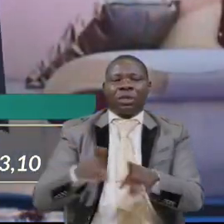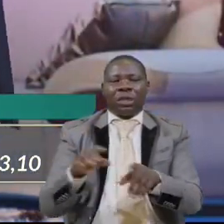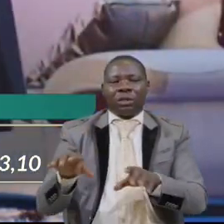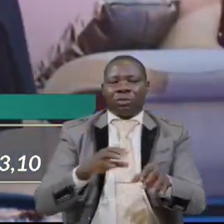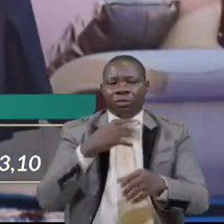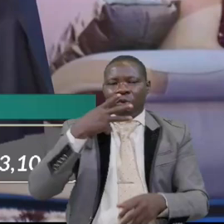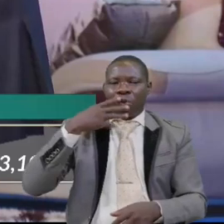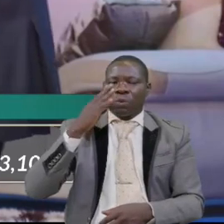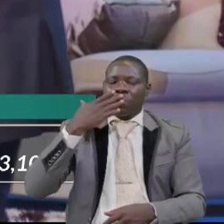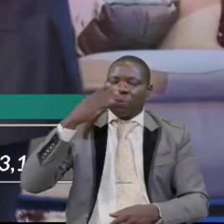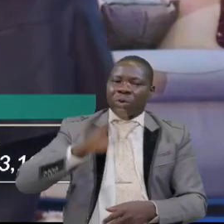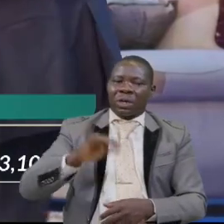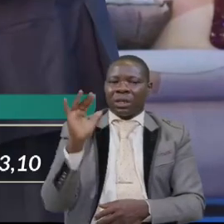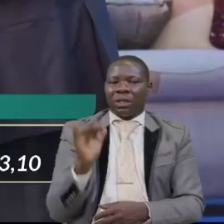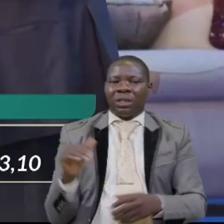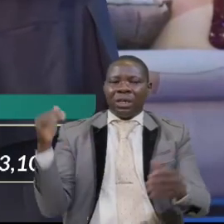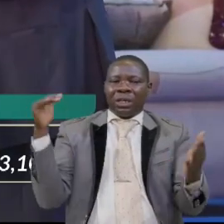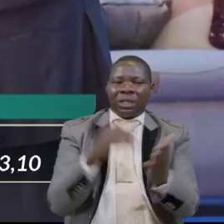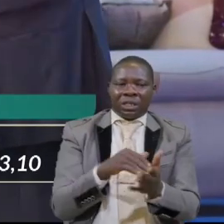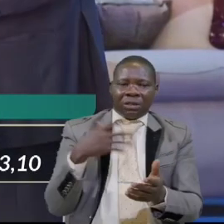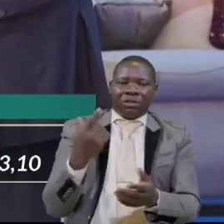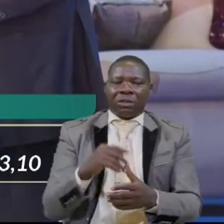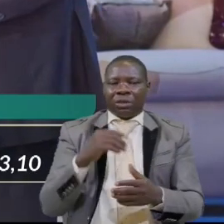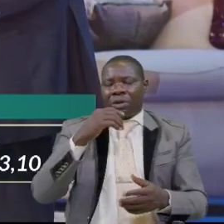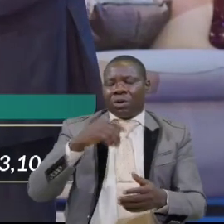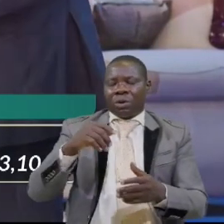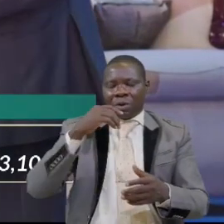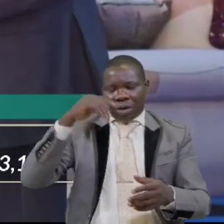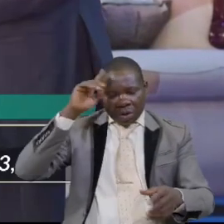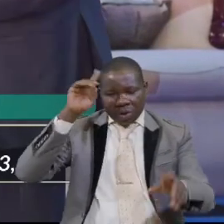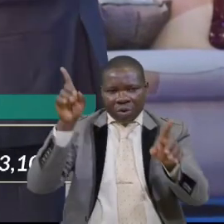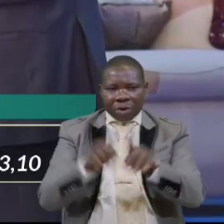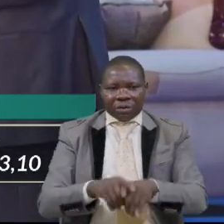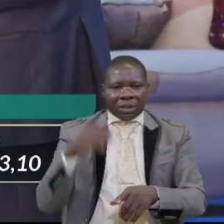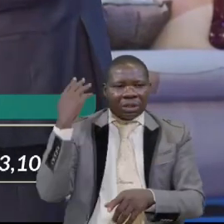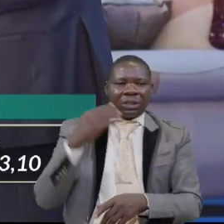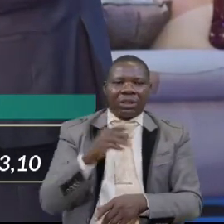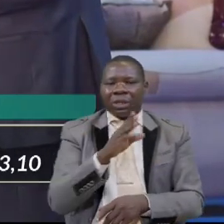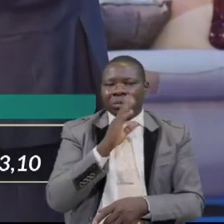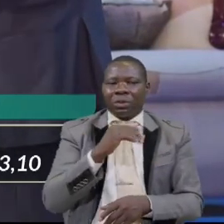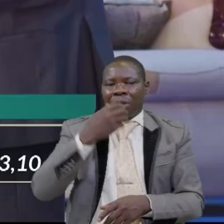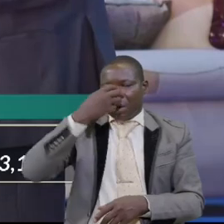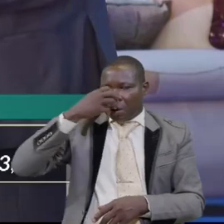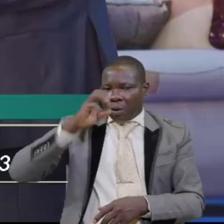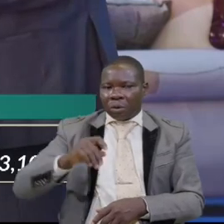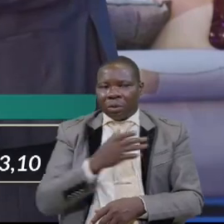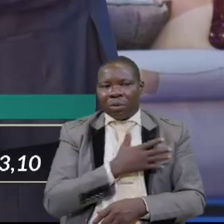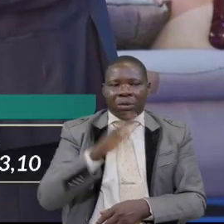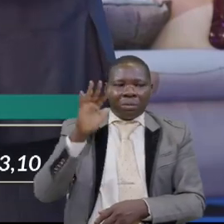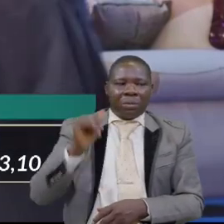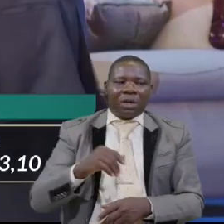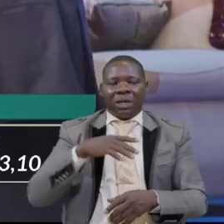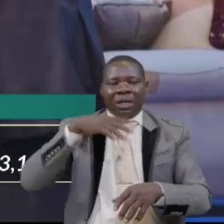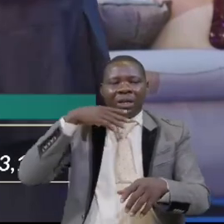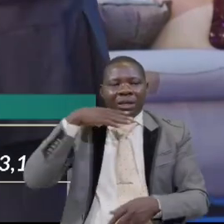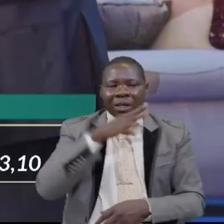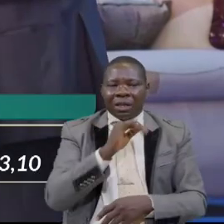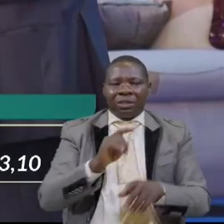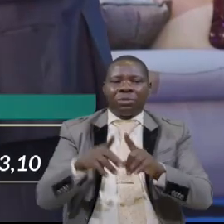d'christ mais ceux du peuple qui connaîtront qui connaîtront le dieu je comprends maintenant